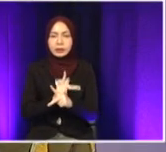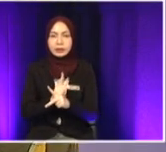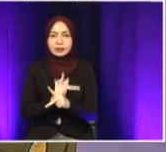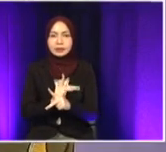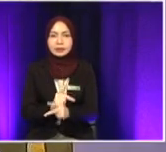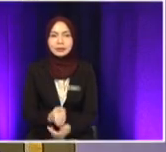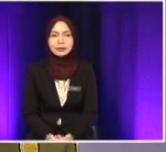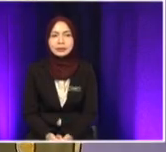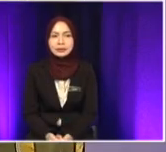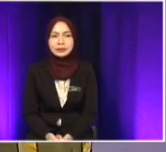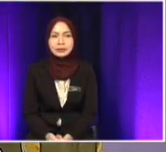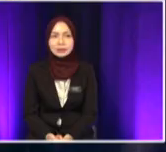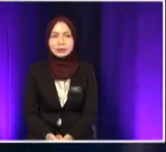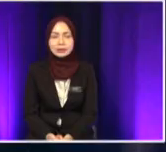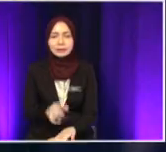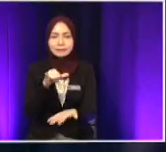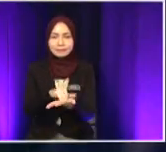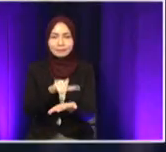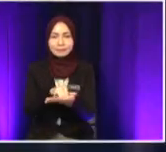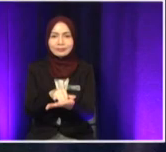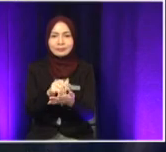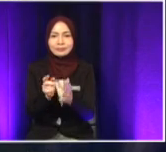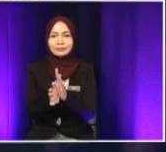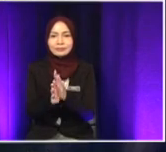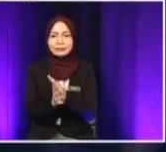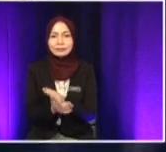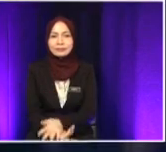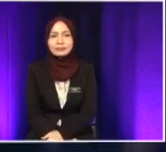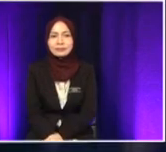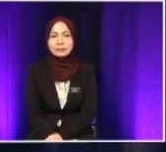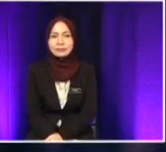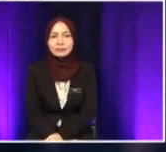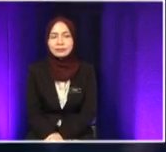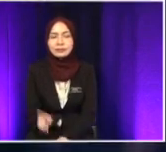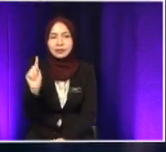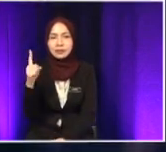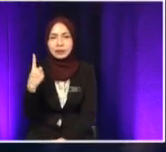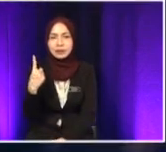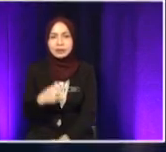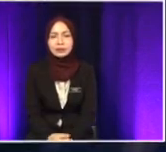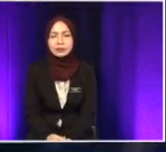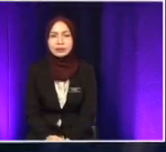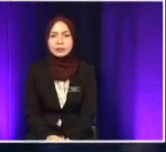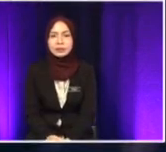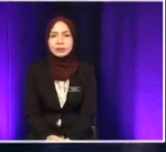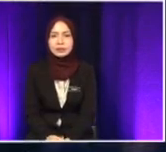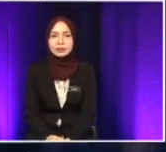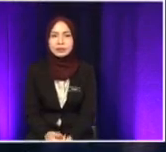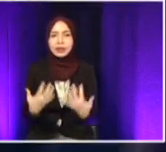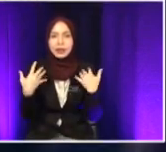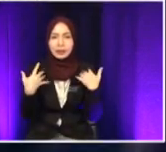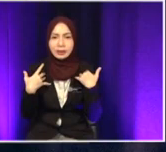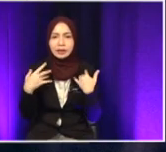ada lagi kah itu saja Oke jadi ada berapa Man ada 7 adab dan etika hiburan